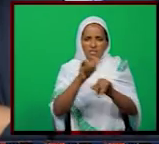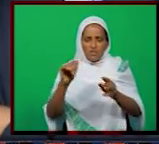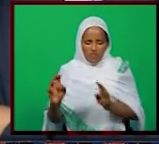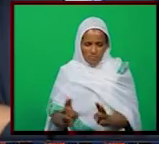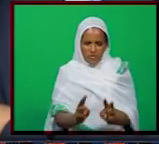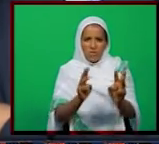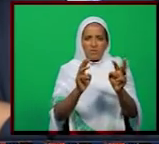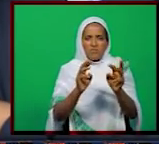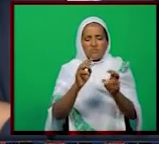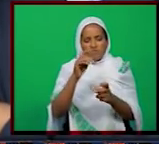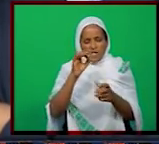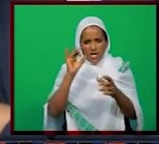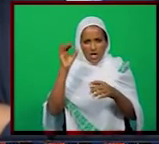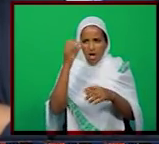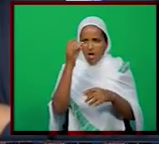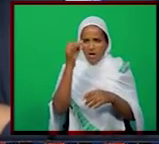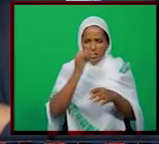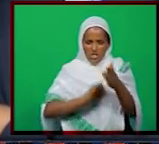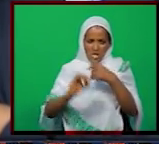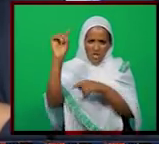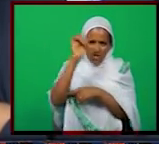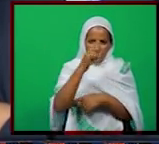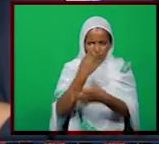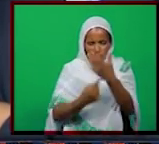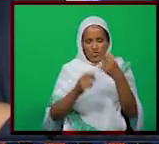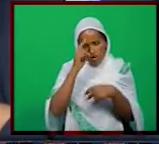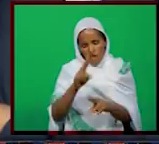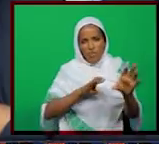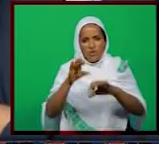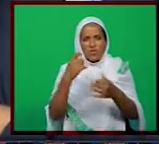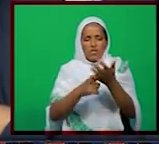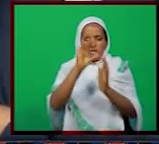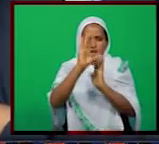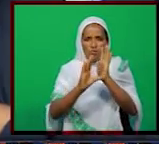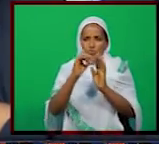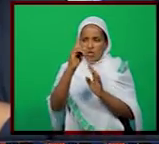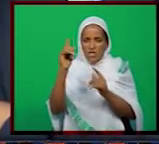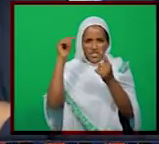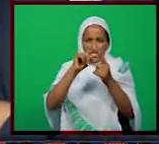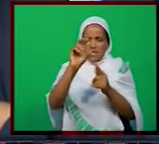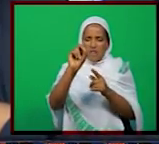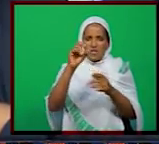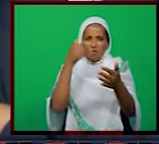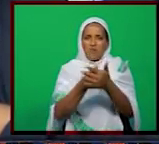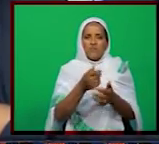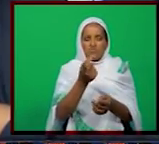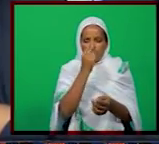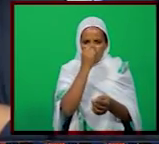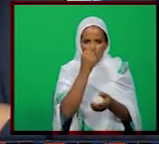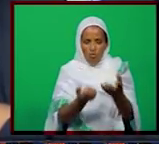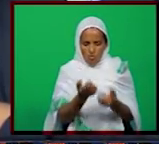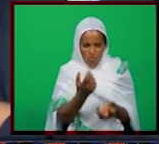በዓል በዚህ አይነት የልደቱ አለ ብቻ እንድናከብር አደረጉ። ከዚህ በተረፈ ከግንቦት አንድ እስከ